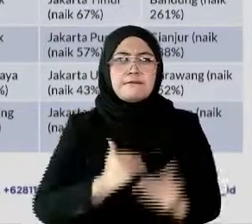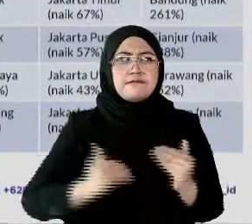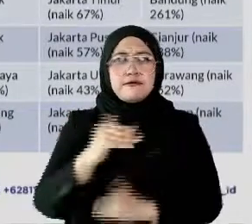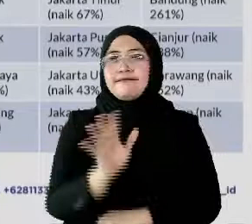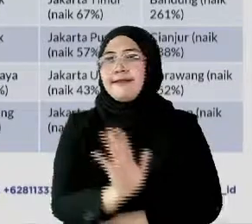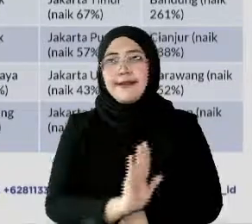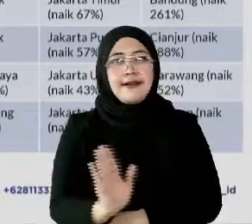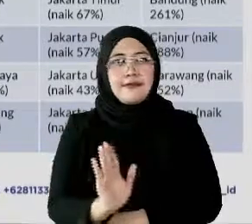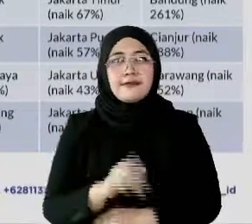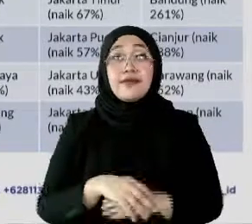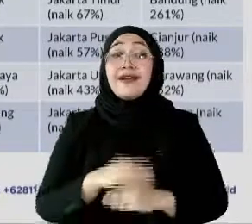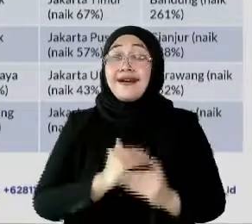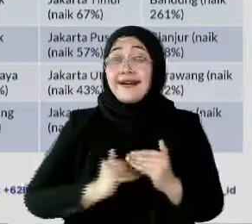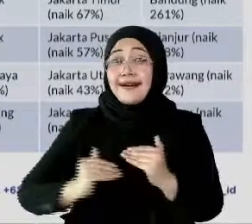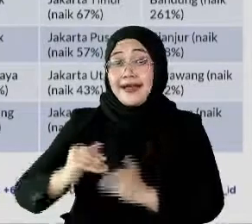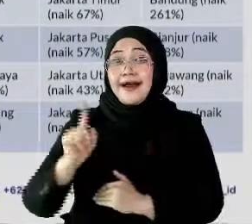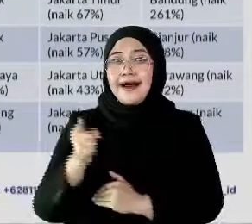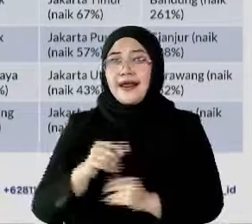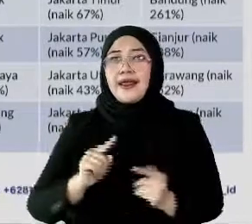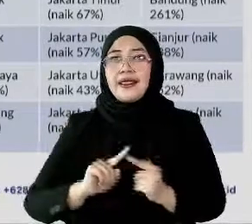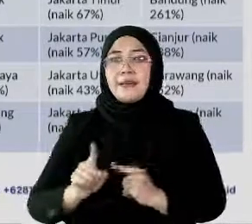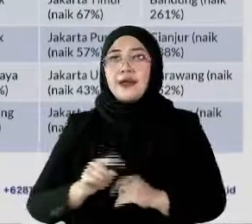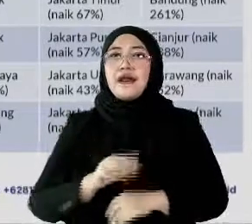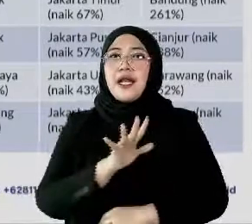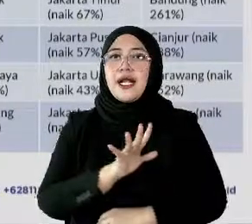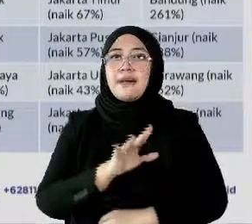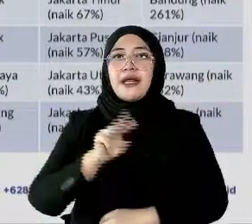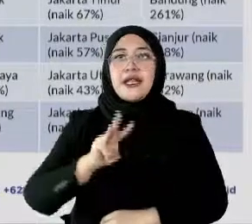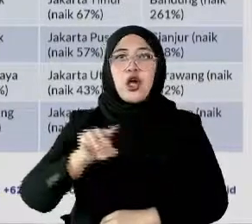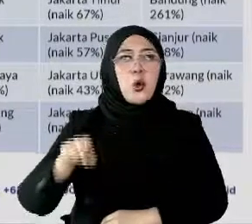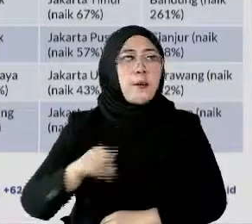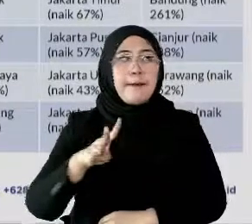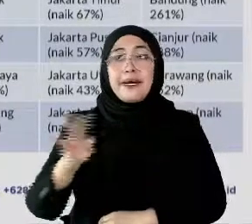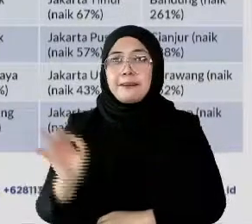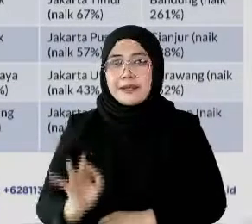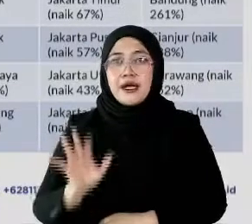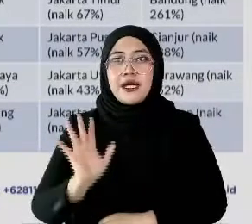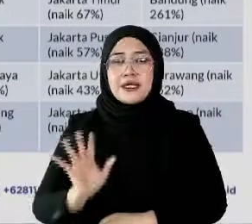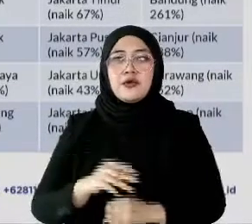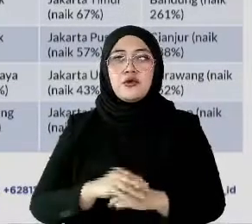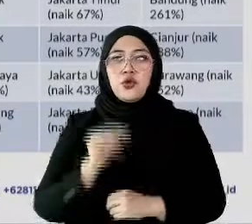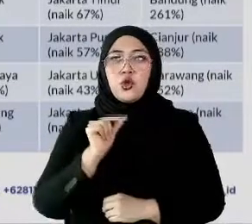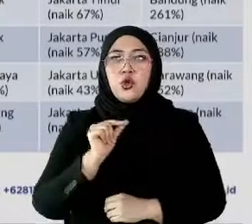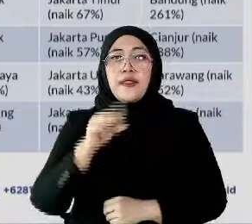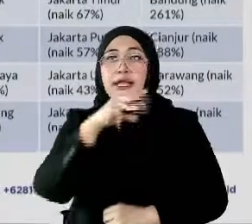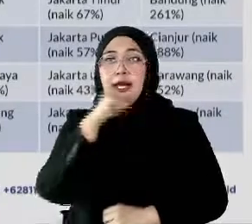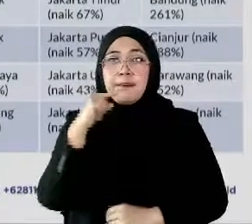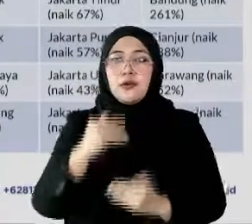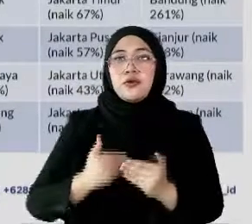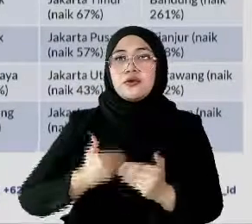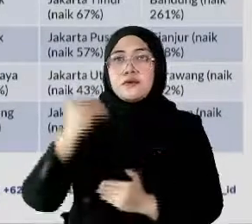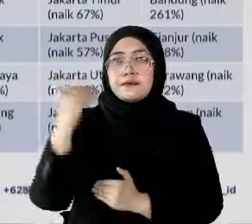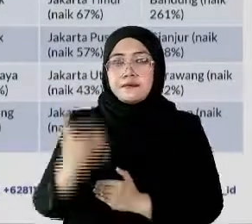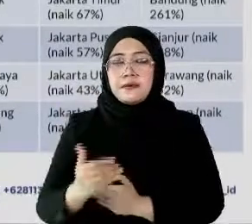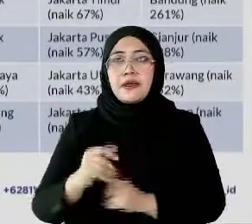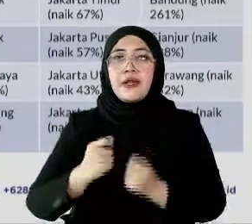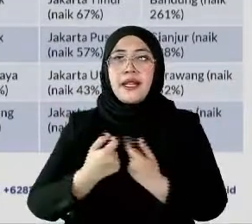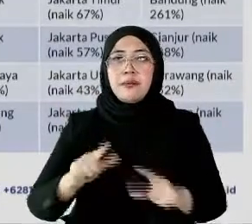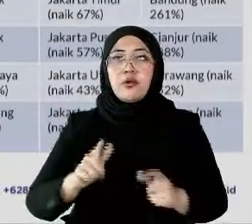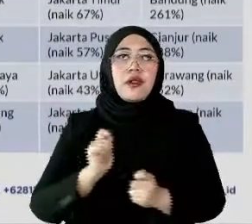ini terjadi kenaikan sebesar 53,4 persen pada tiga minggu setelah periode